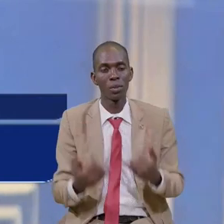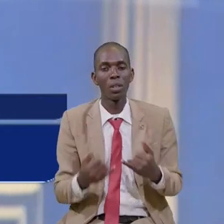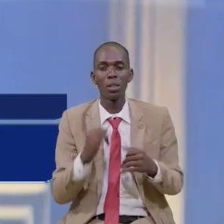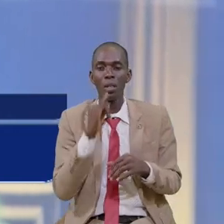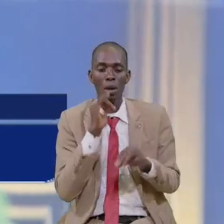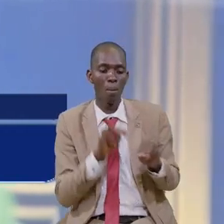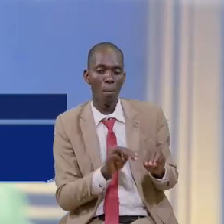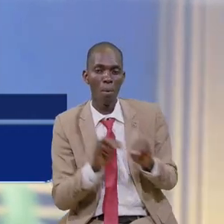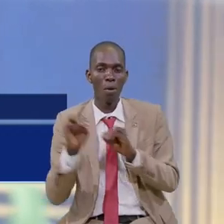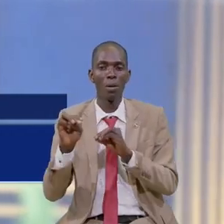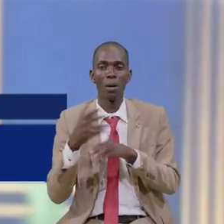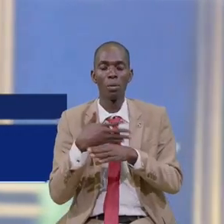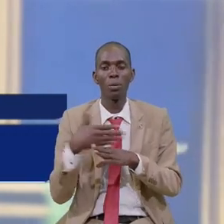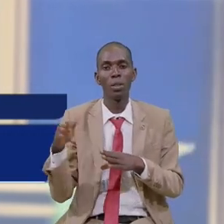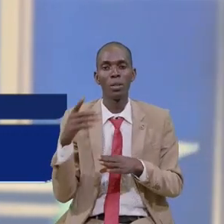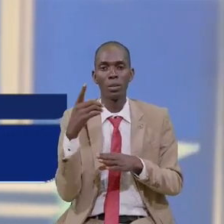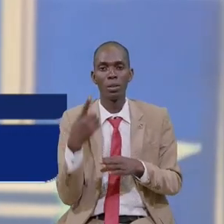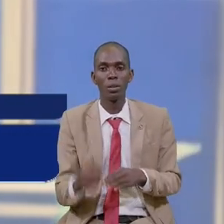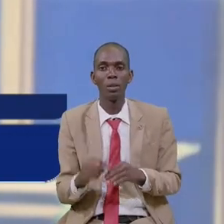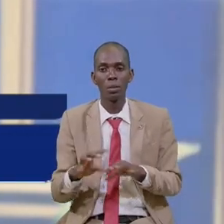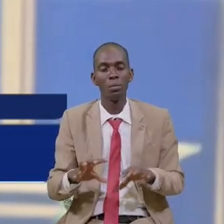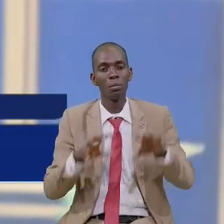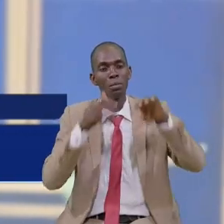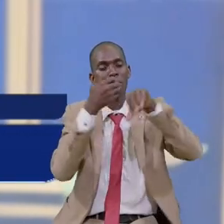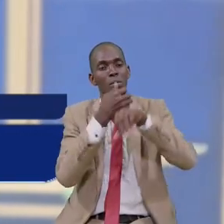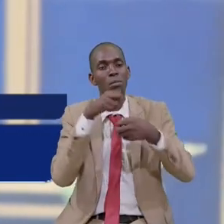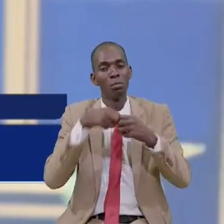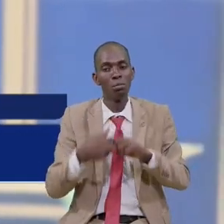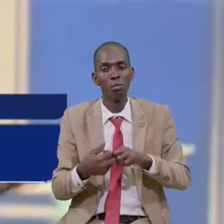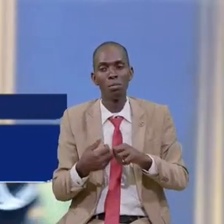déplacer la montagne par la foi.